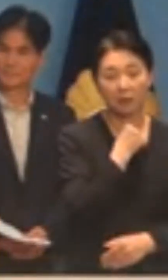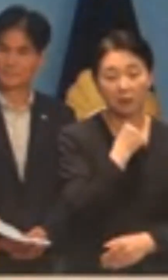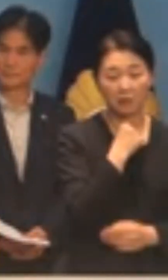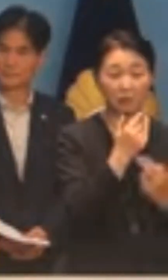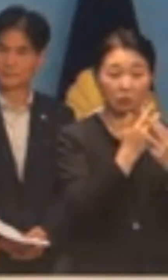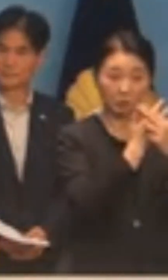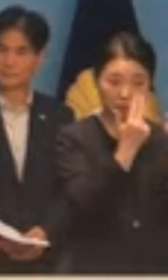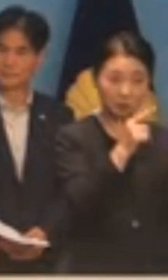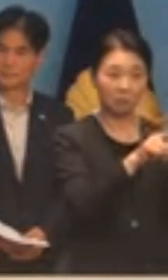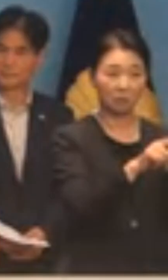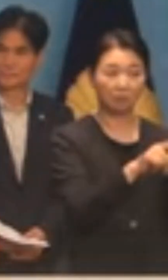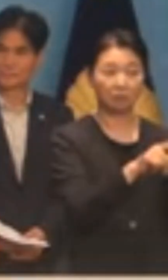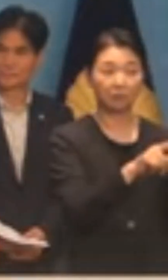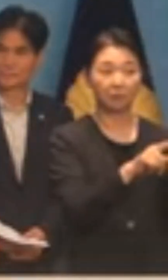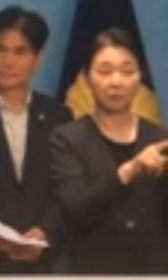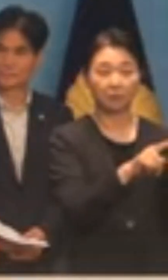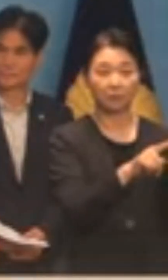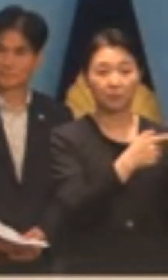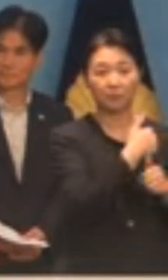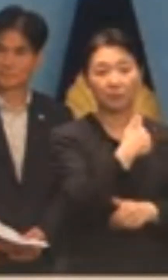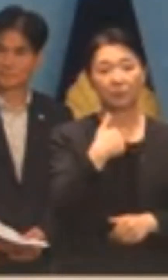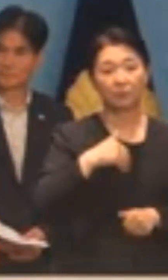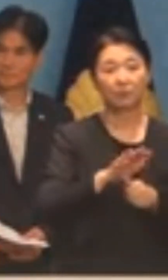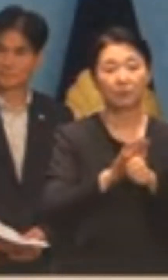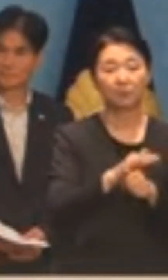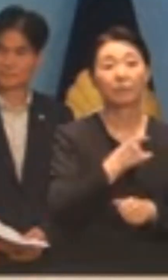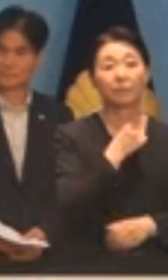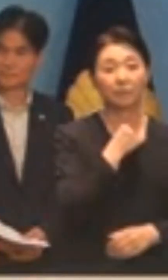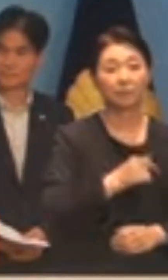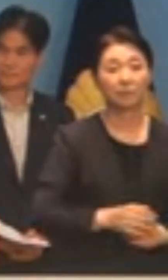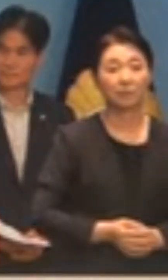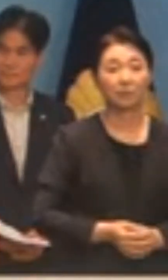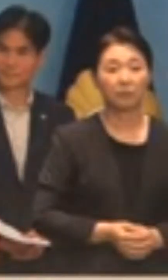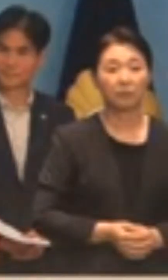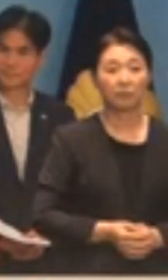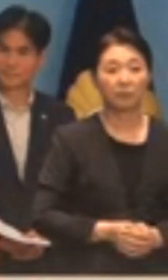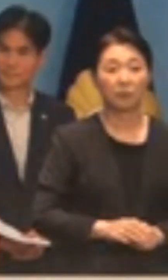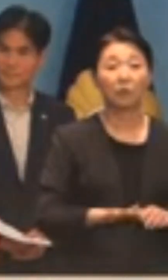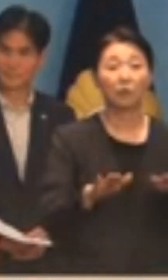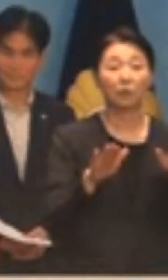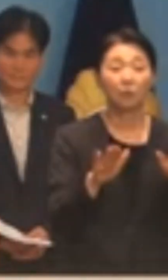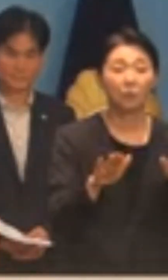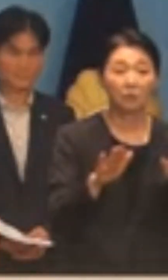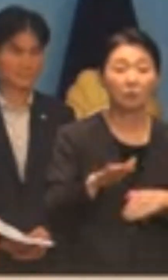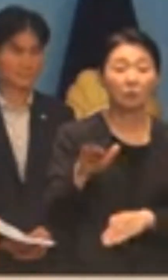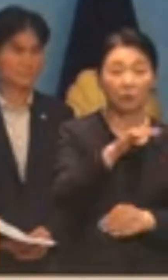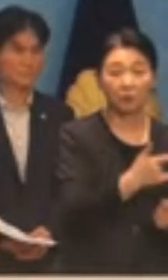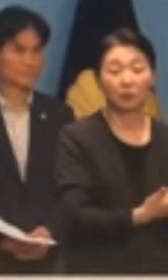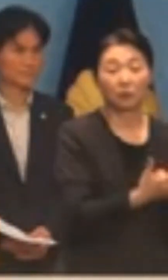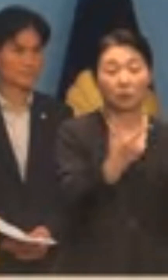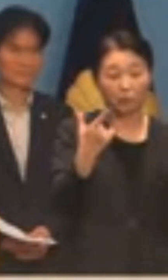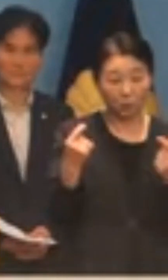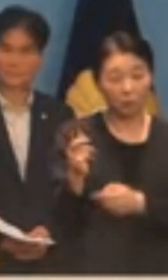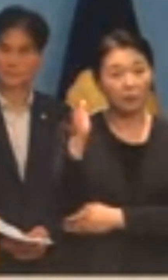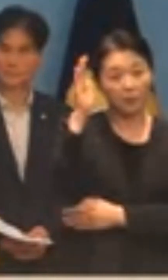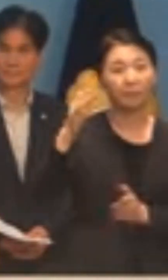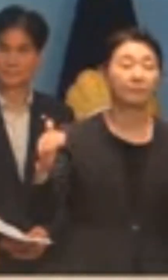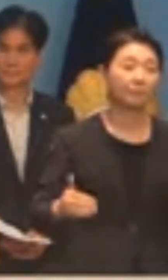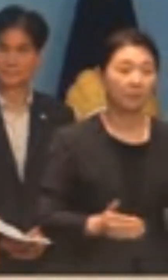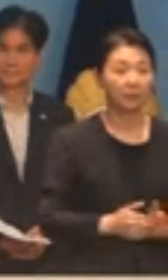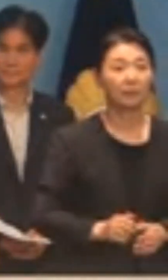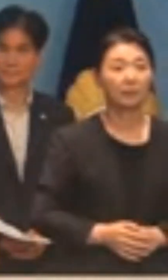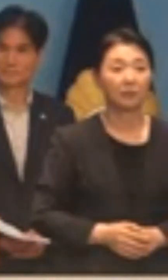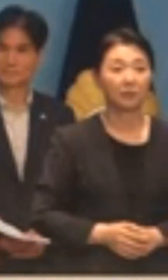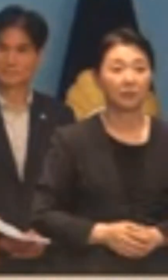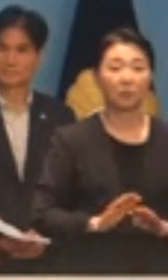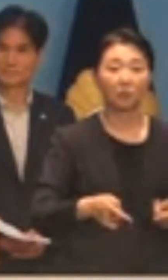이재명 후보를 당당히 지지하면서 오늘 우리 모든 회견을 마치고자 합니다.